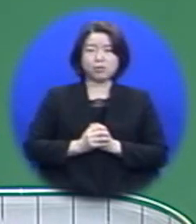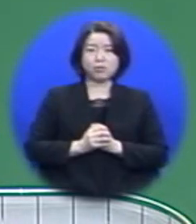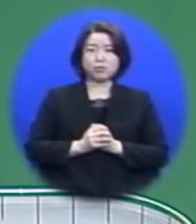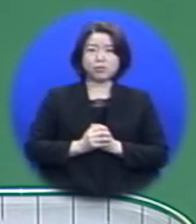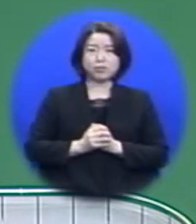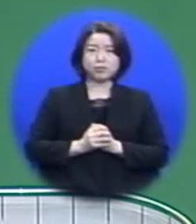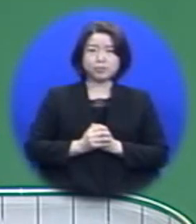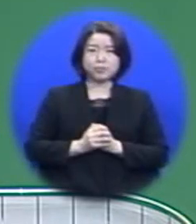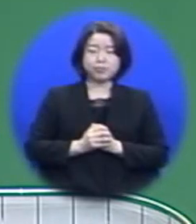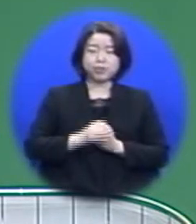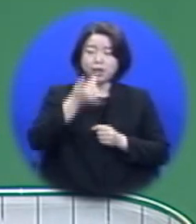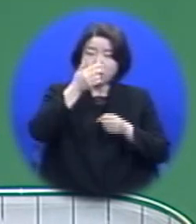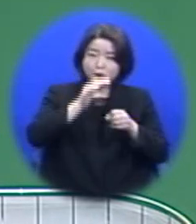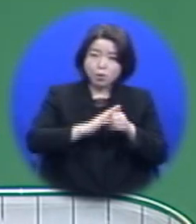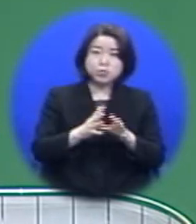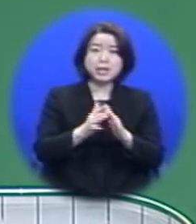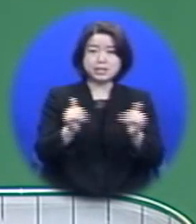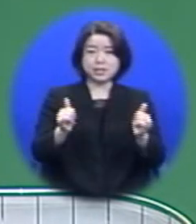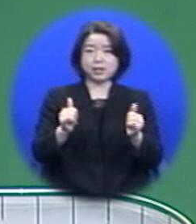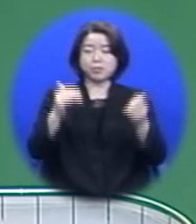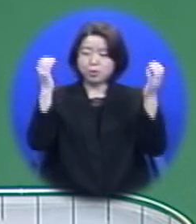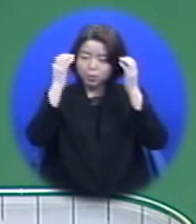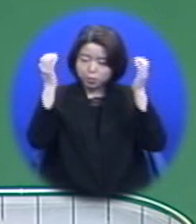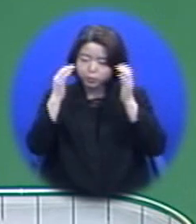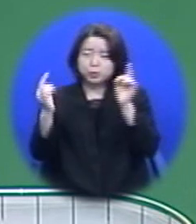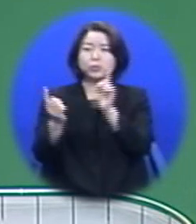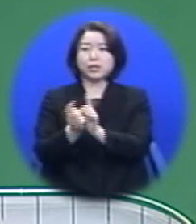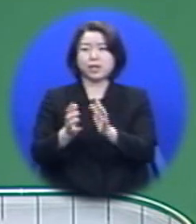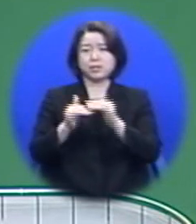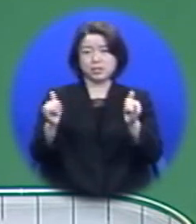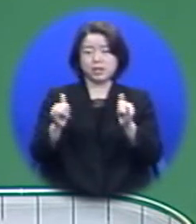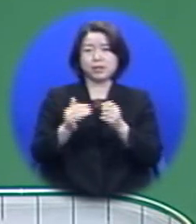거죠 억울한 사람 고통당하는